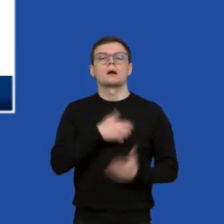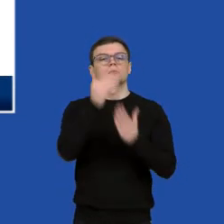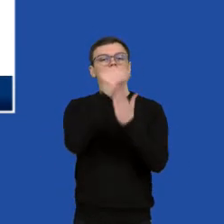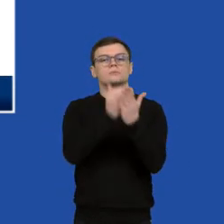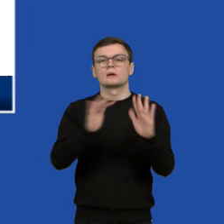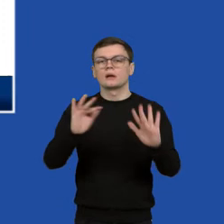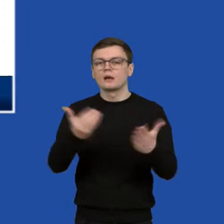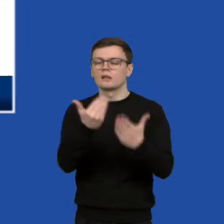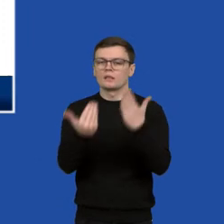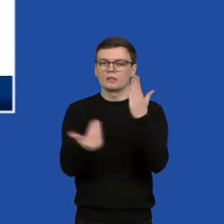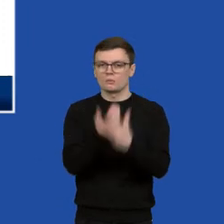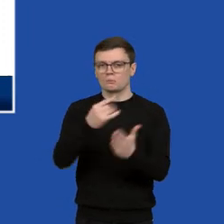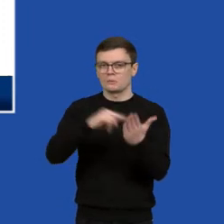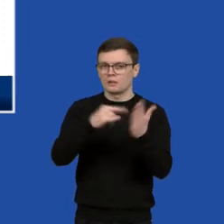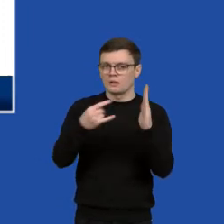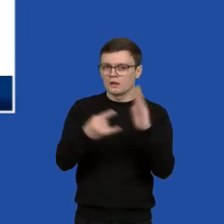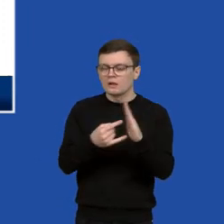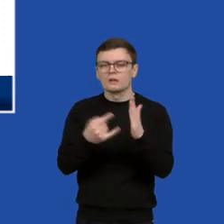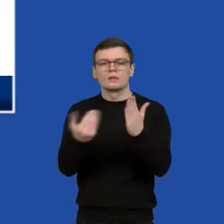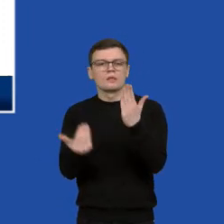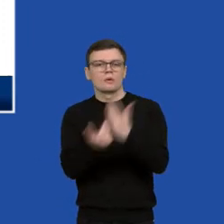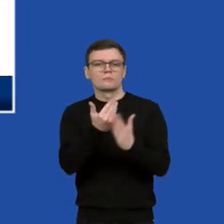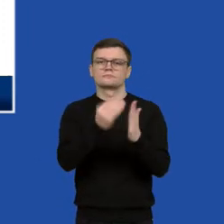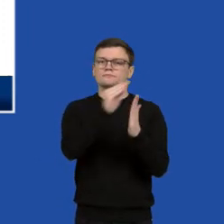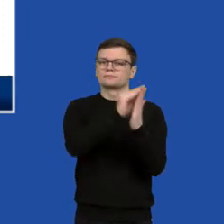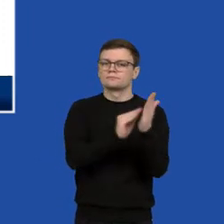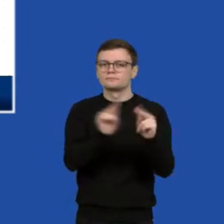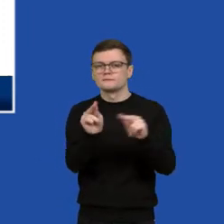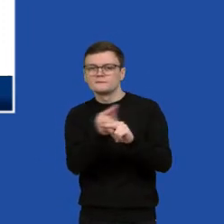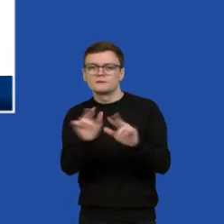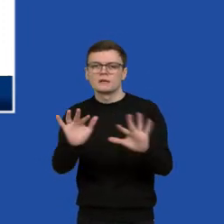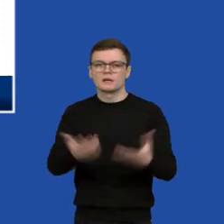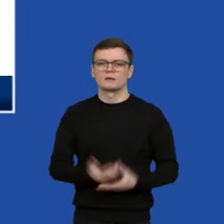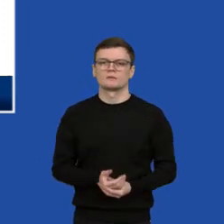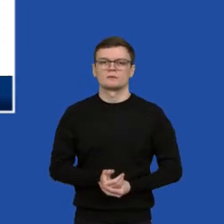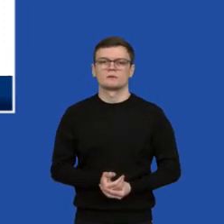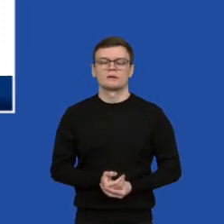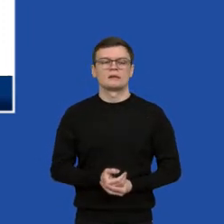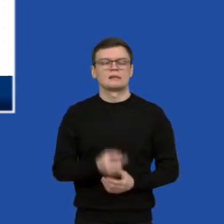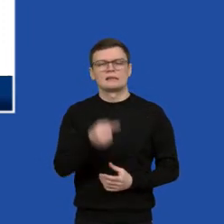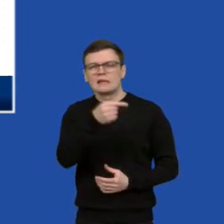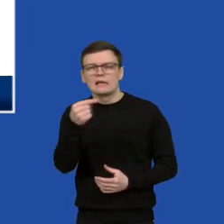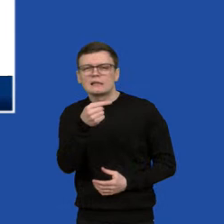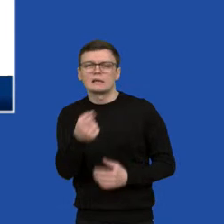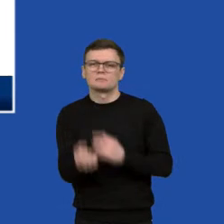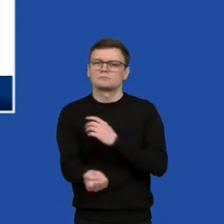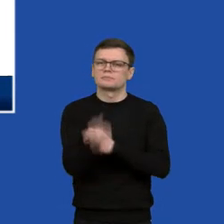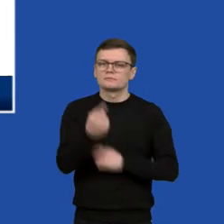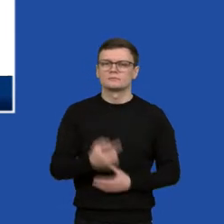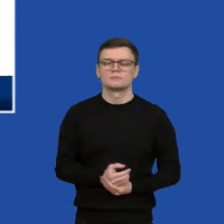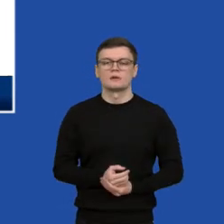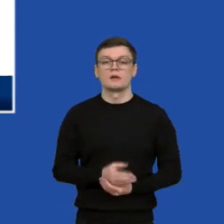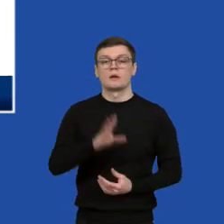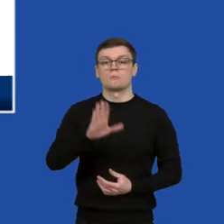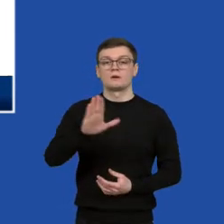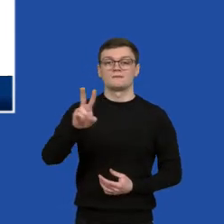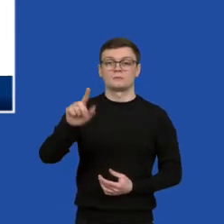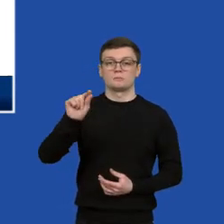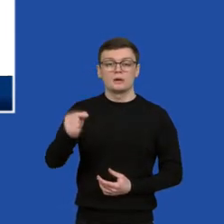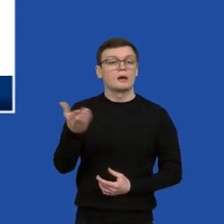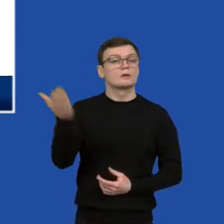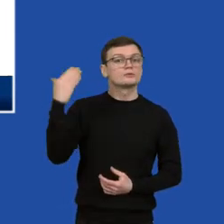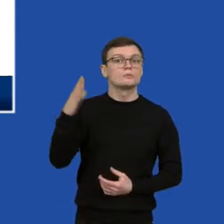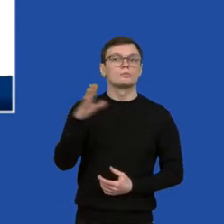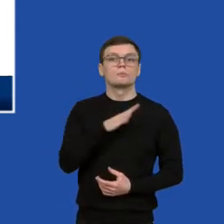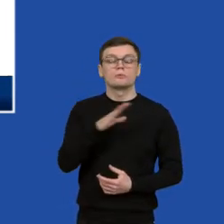scenarijų visi yra pokyčiai turbūt į neigiamą pusę. Bendrasis vidaus produktas, kaip minėjau, prieš tai prognozavom,